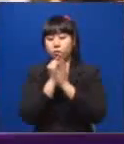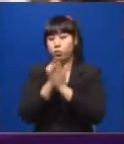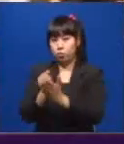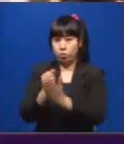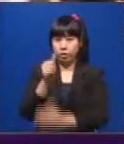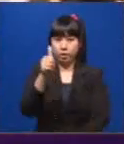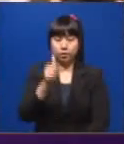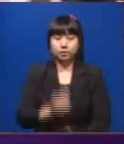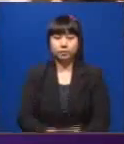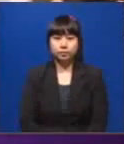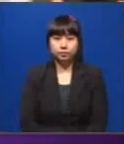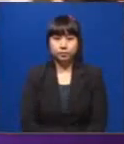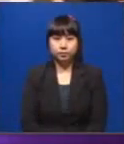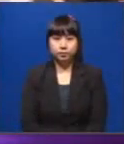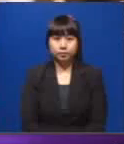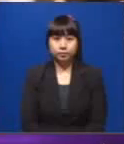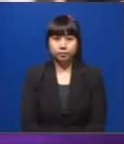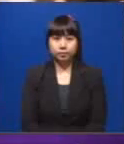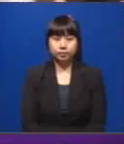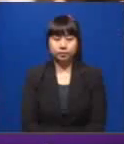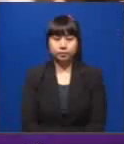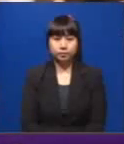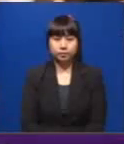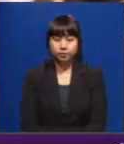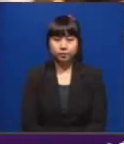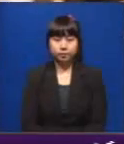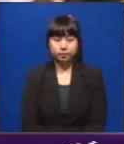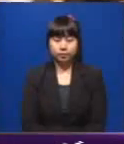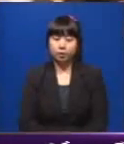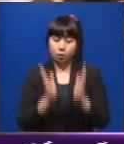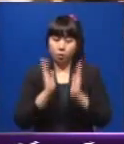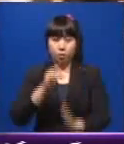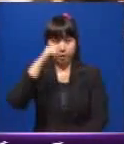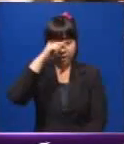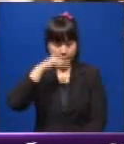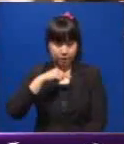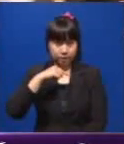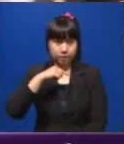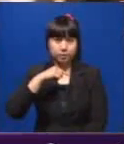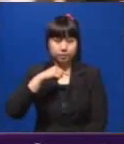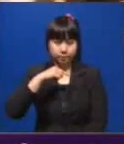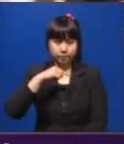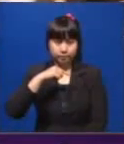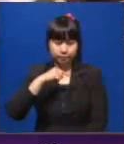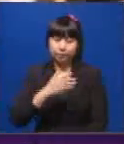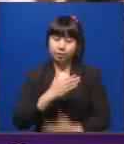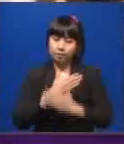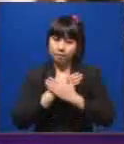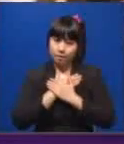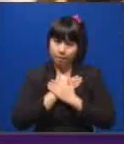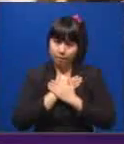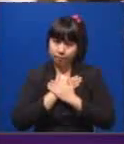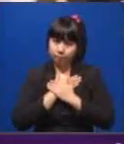ไทยประชาชนชาวไทยก็จะเคารพรับ